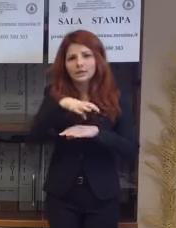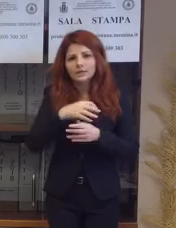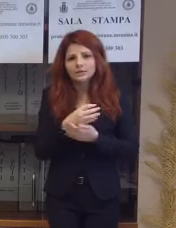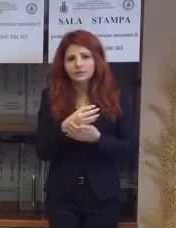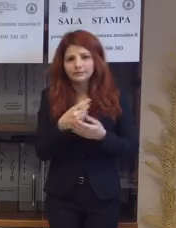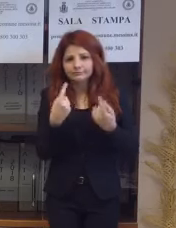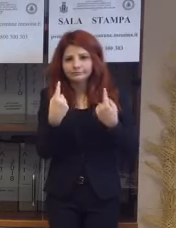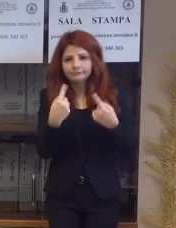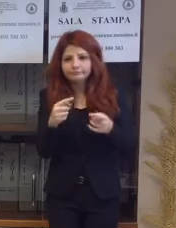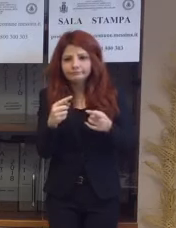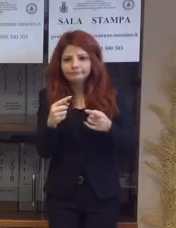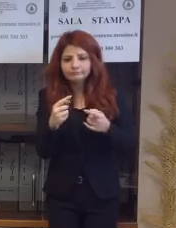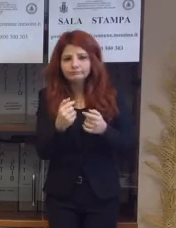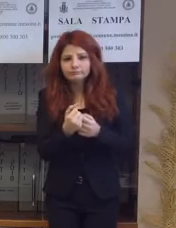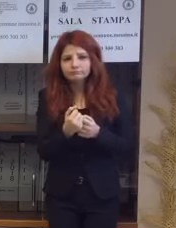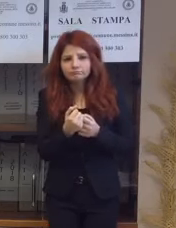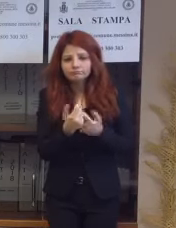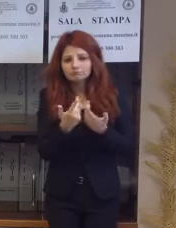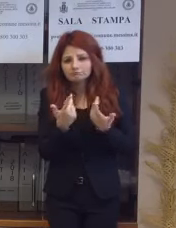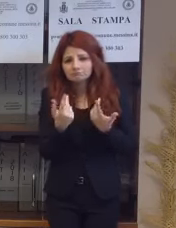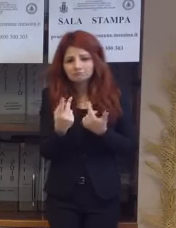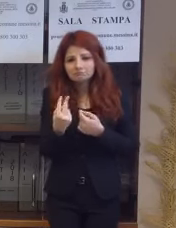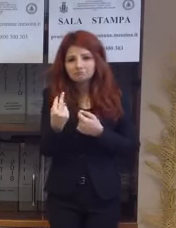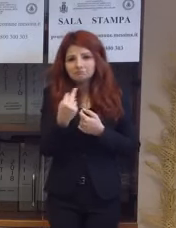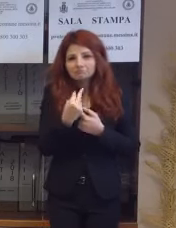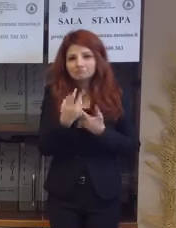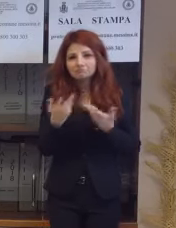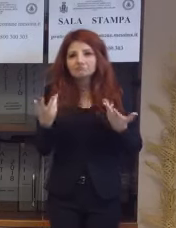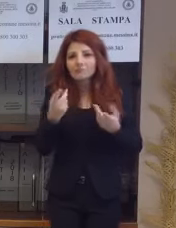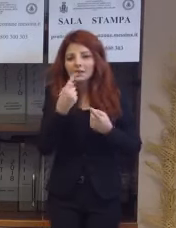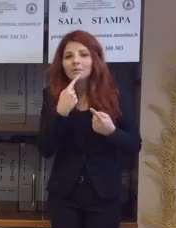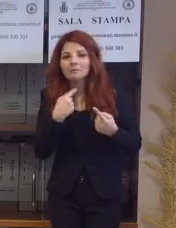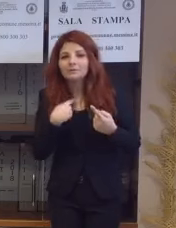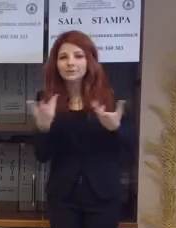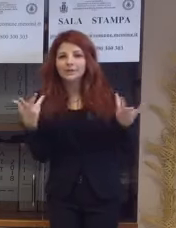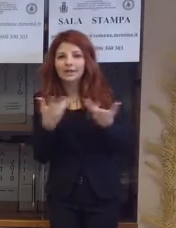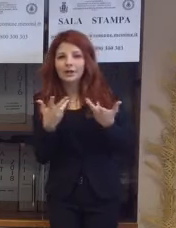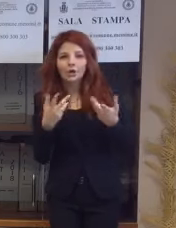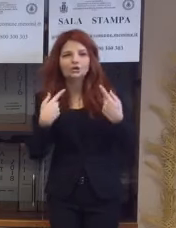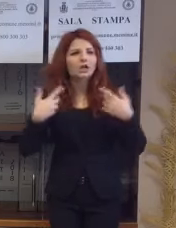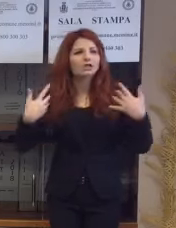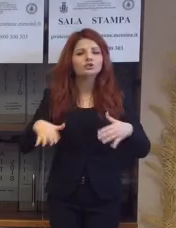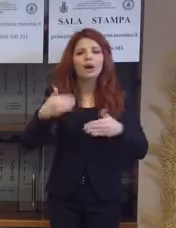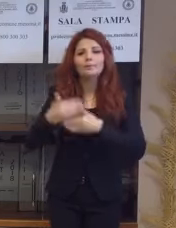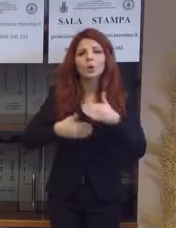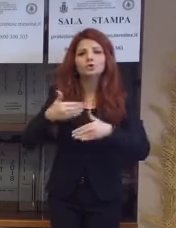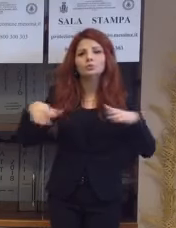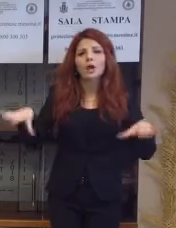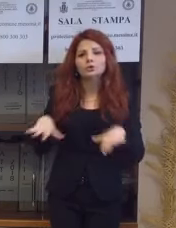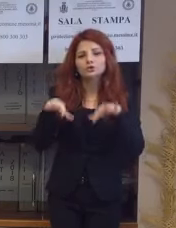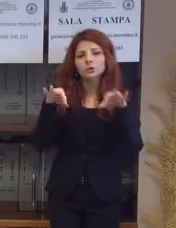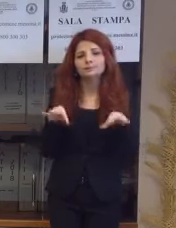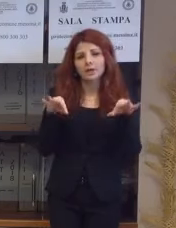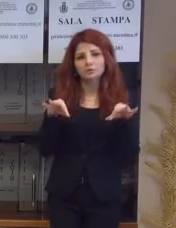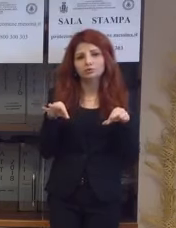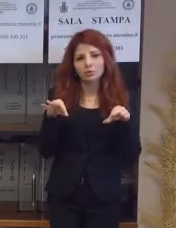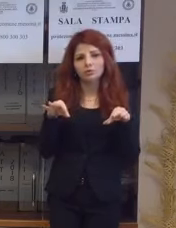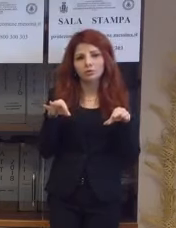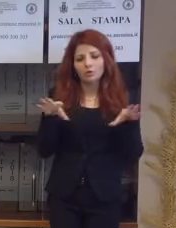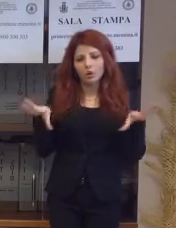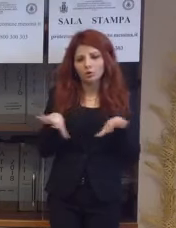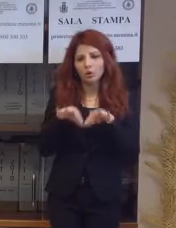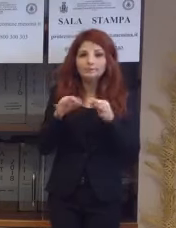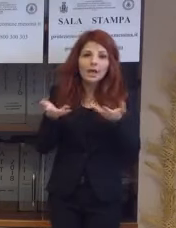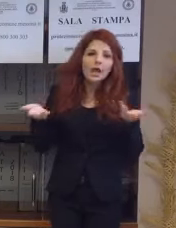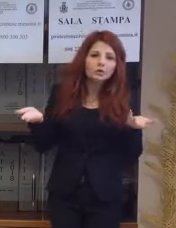lanciando con i suoi occhi, dice: ma De Luca, ma scusa, se noi abbiamo sospeso tutte le procedure esecutive, intanto, ecco, consoliamoci